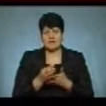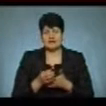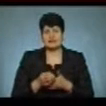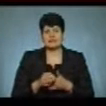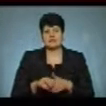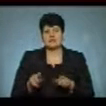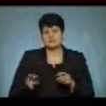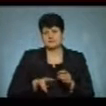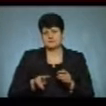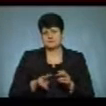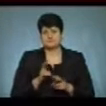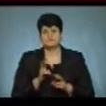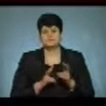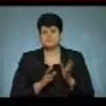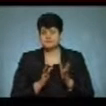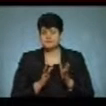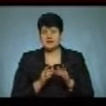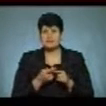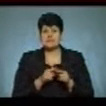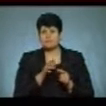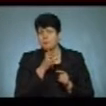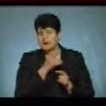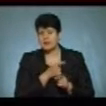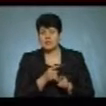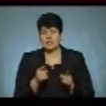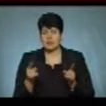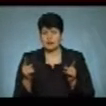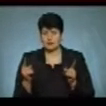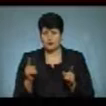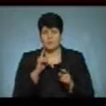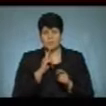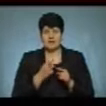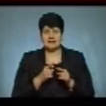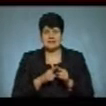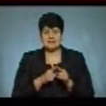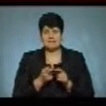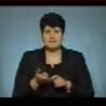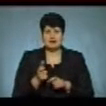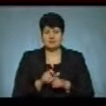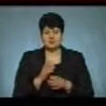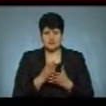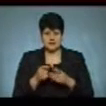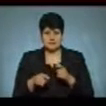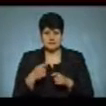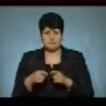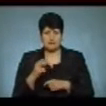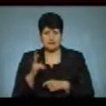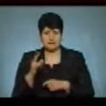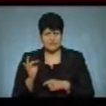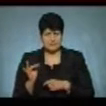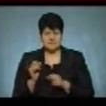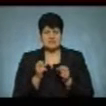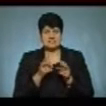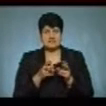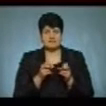відповідальну посадову особу. За період, поки це перевищення нараховується збитки, за